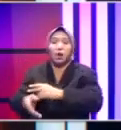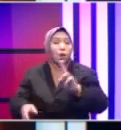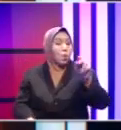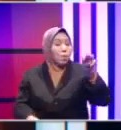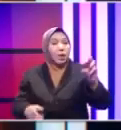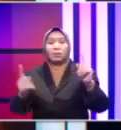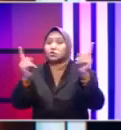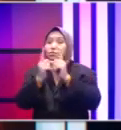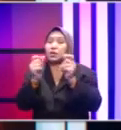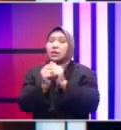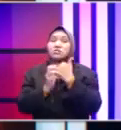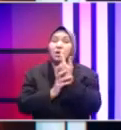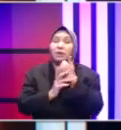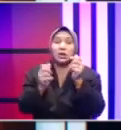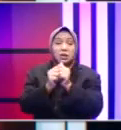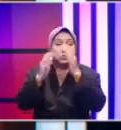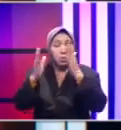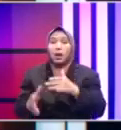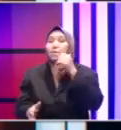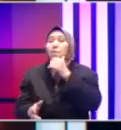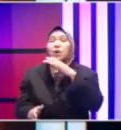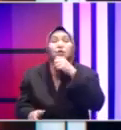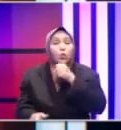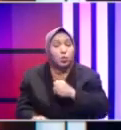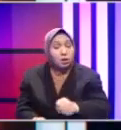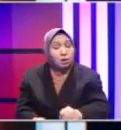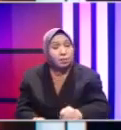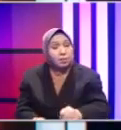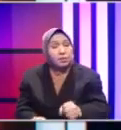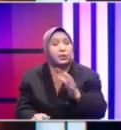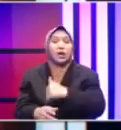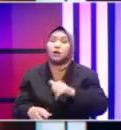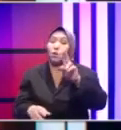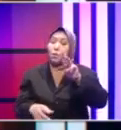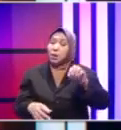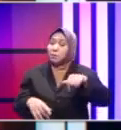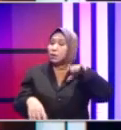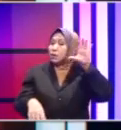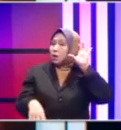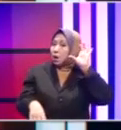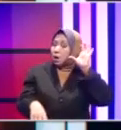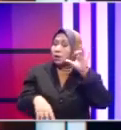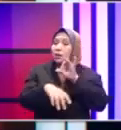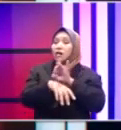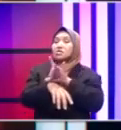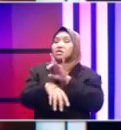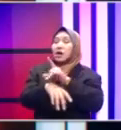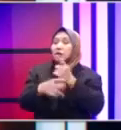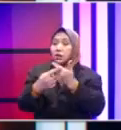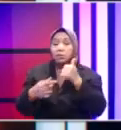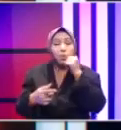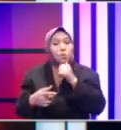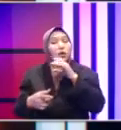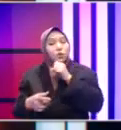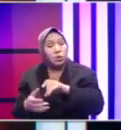berjumpa dengan siapa dengan seorang perempuan yang turut dan Omar mendengar nasihat DVD perempuan tua